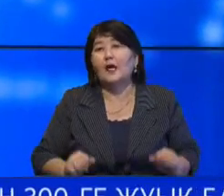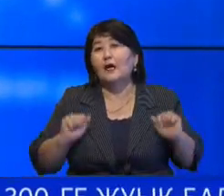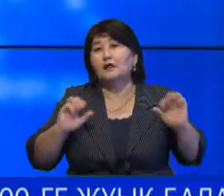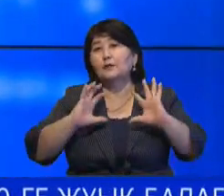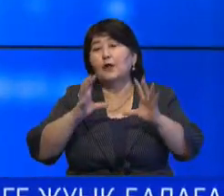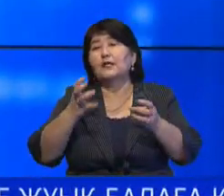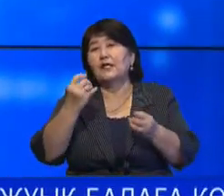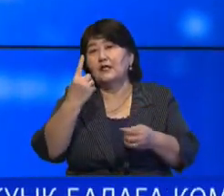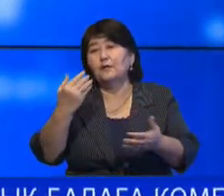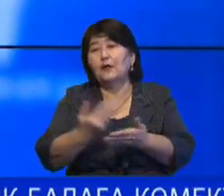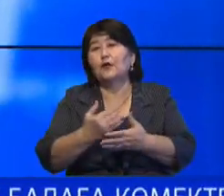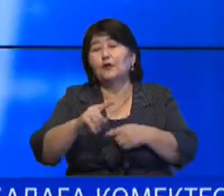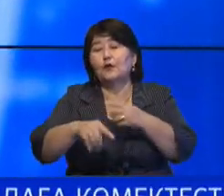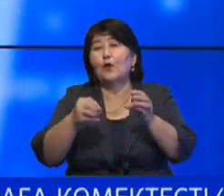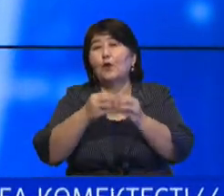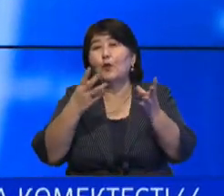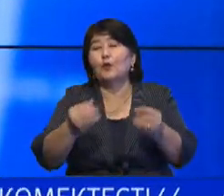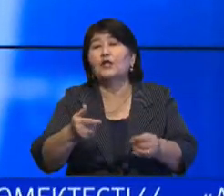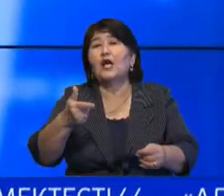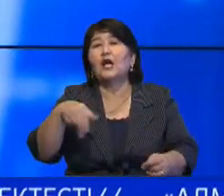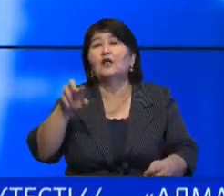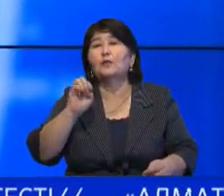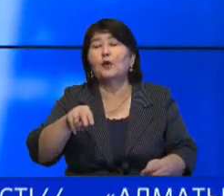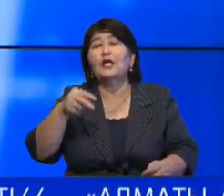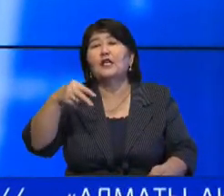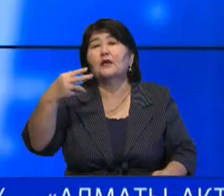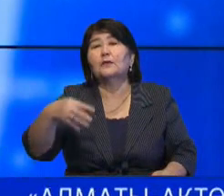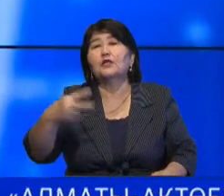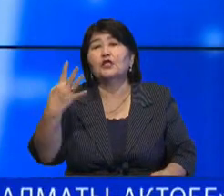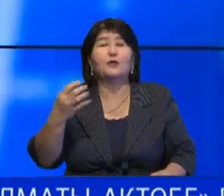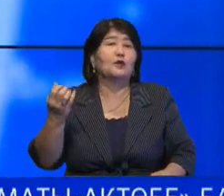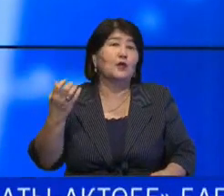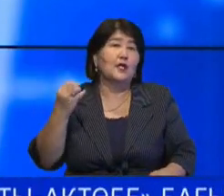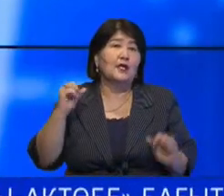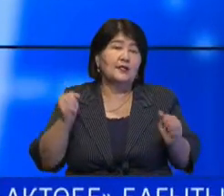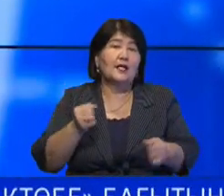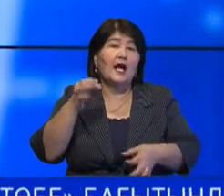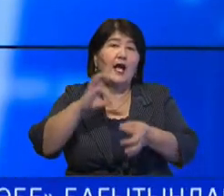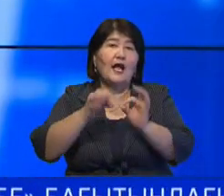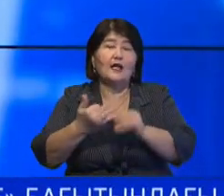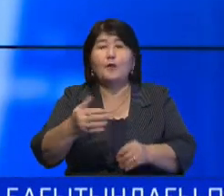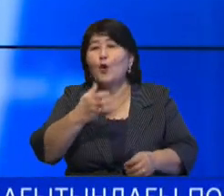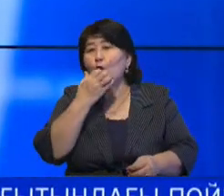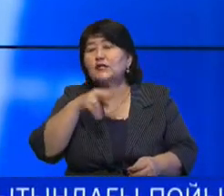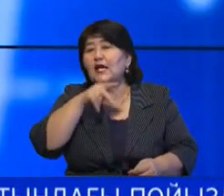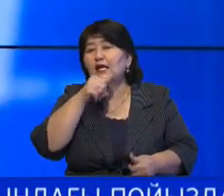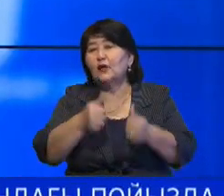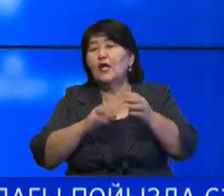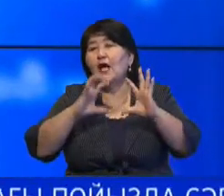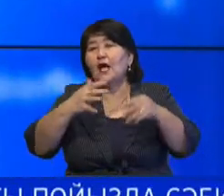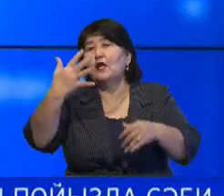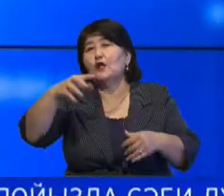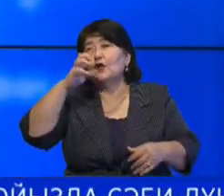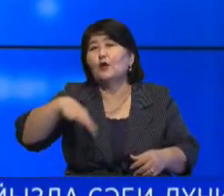Спорт әлемінен және бір ақпар. Тура 10 күннен кейін Канвон 2024 қысқы олимпиада ойындары басталады. Оңтүстік Кореяда өтетін додаға әлемнің